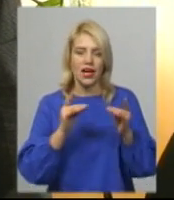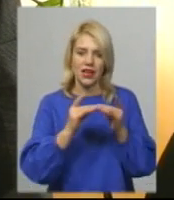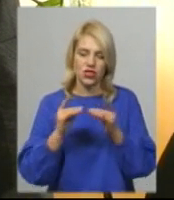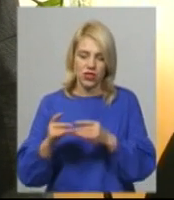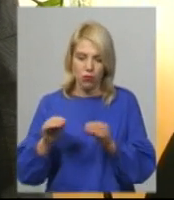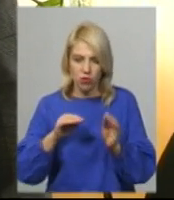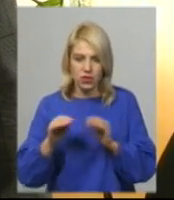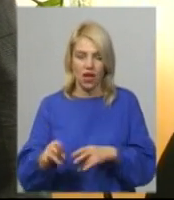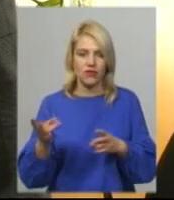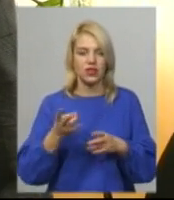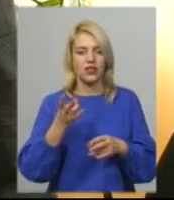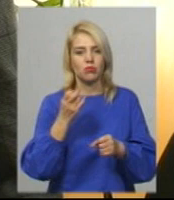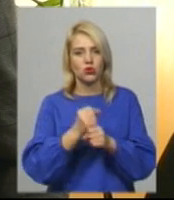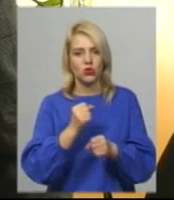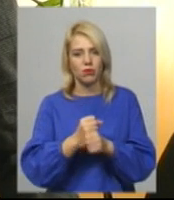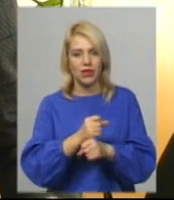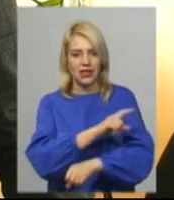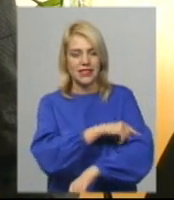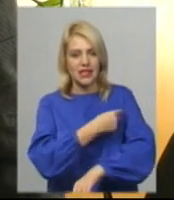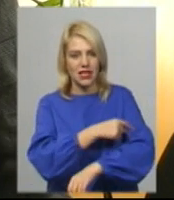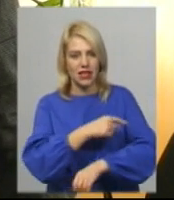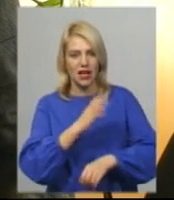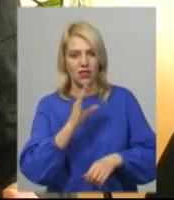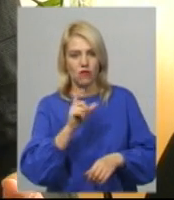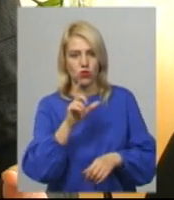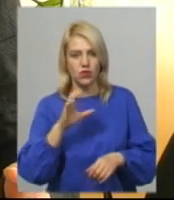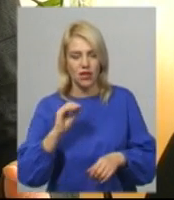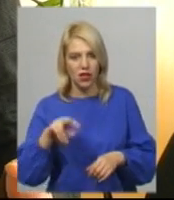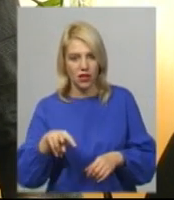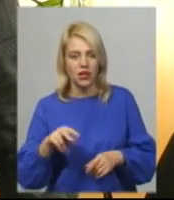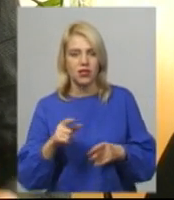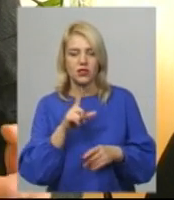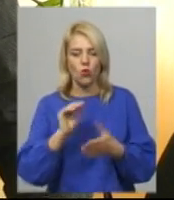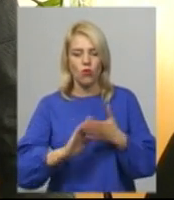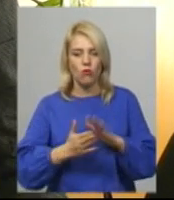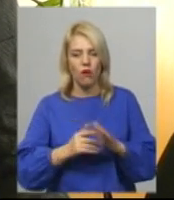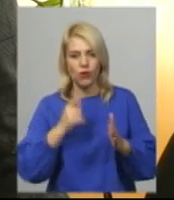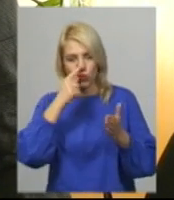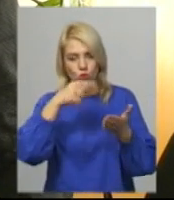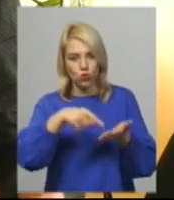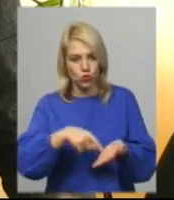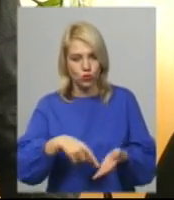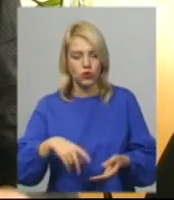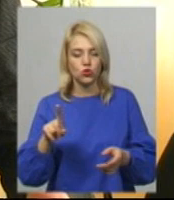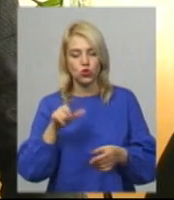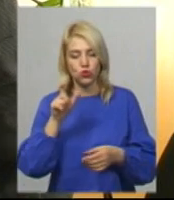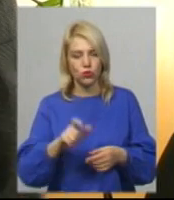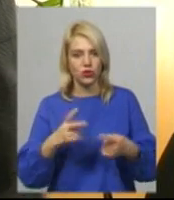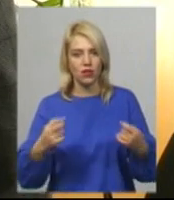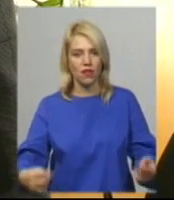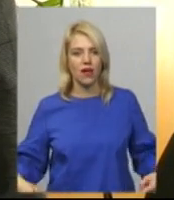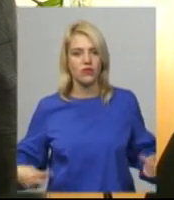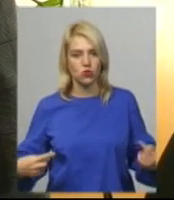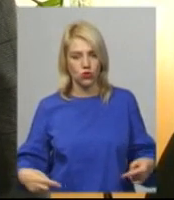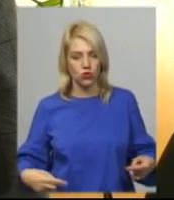ми маємо зробити санітарні вузли з умовами доступності, тобто, щоб людина на візочку